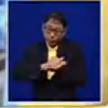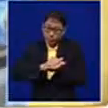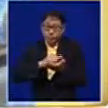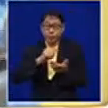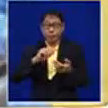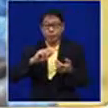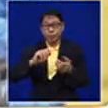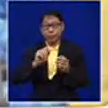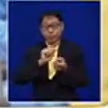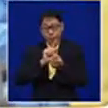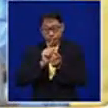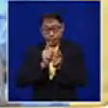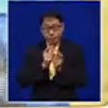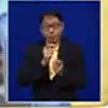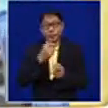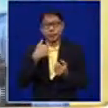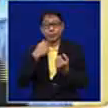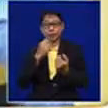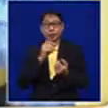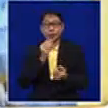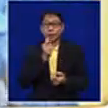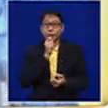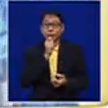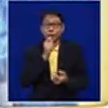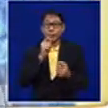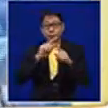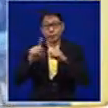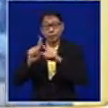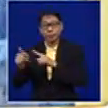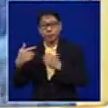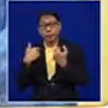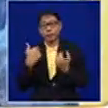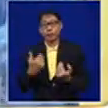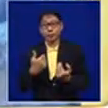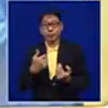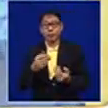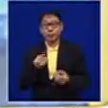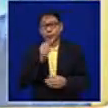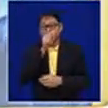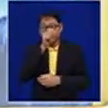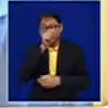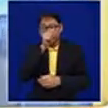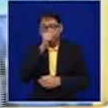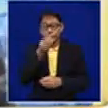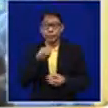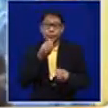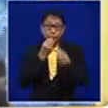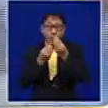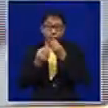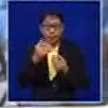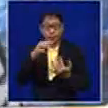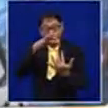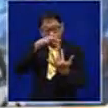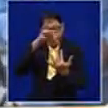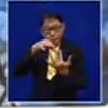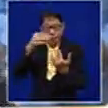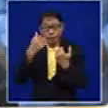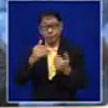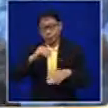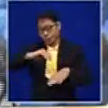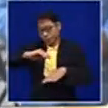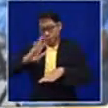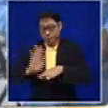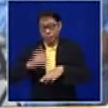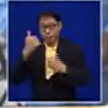รุงอาหารในงานนี้เนี่ยนอกจากที่จะมีการรองรับประทานอาหารแบบนี้แล้วเขาคัดสรรเชฟฝีมือดี